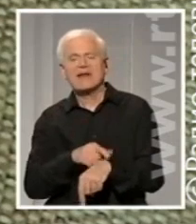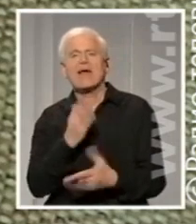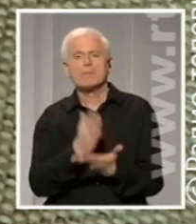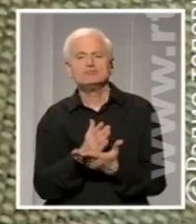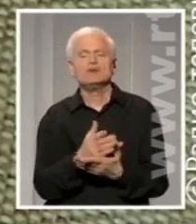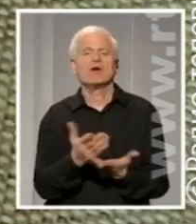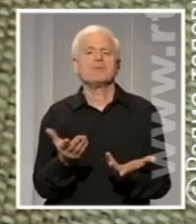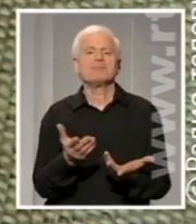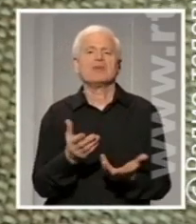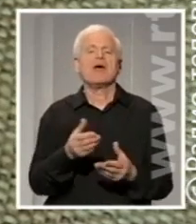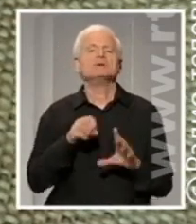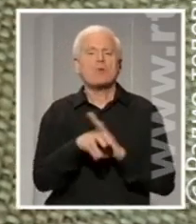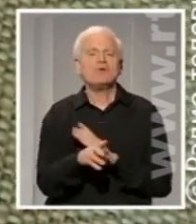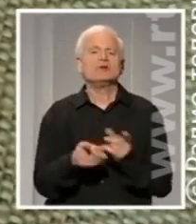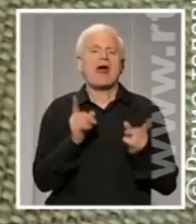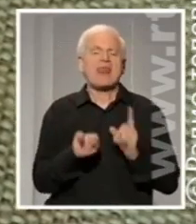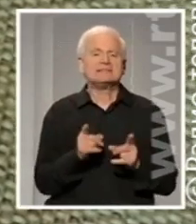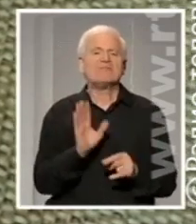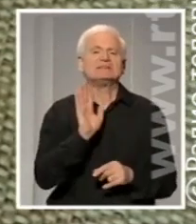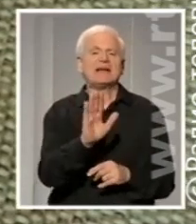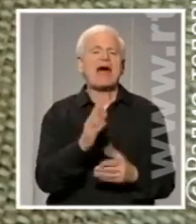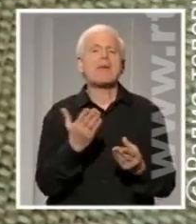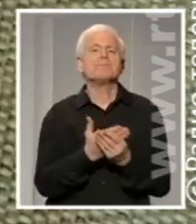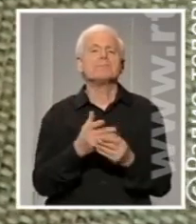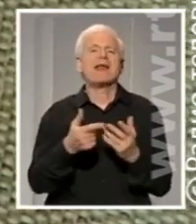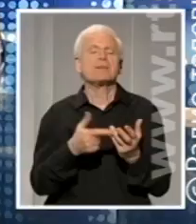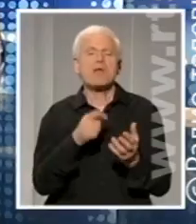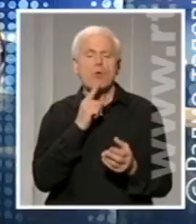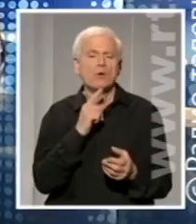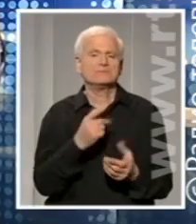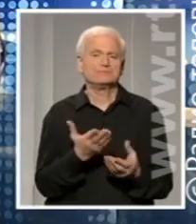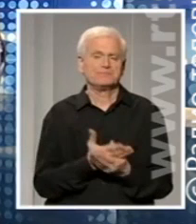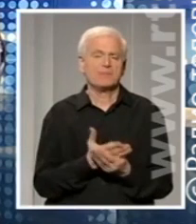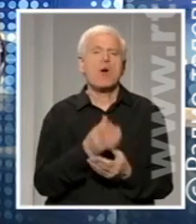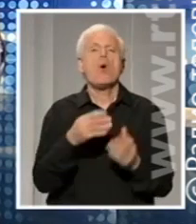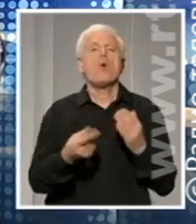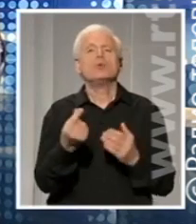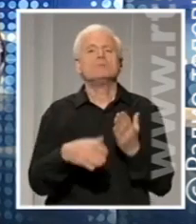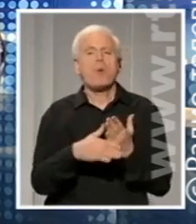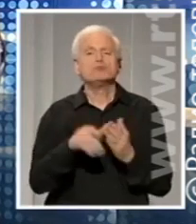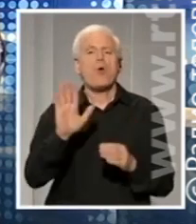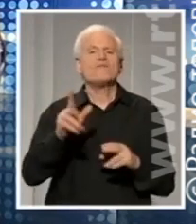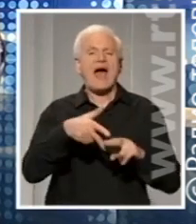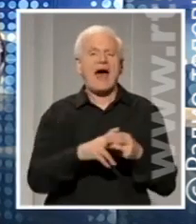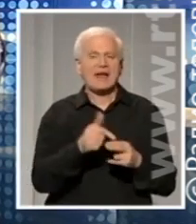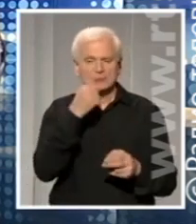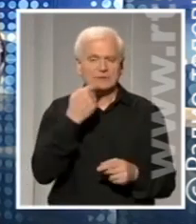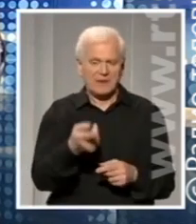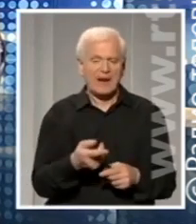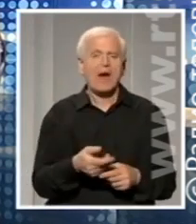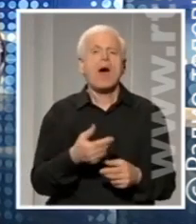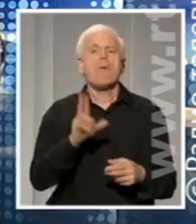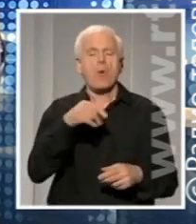biti realizovana ta nastava za taj predmet koji je nastavnik organizovao. Uz pomoć tih alata, s tim što su se